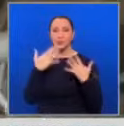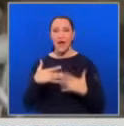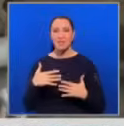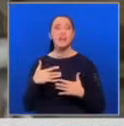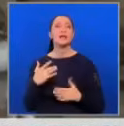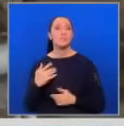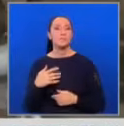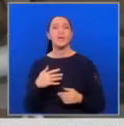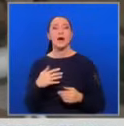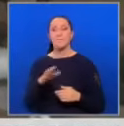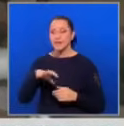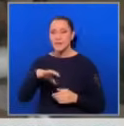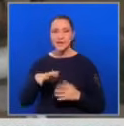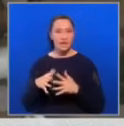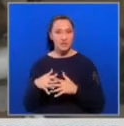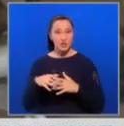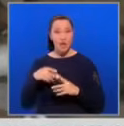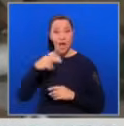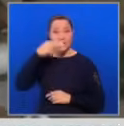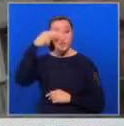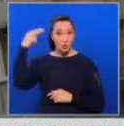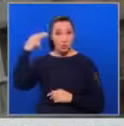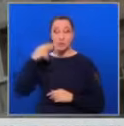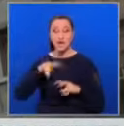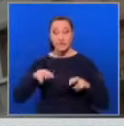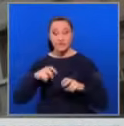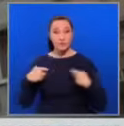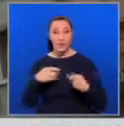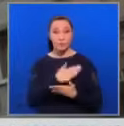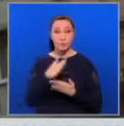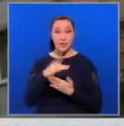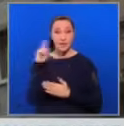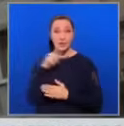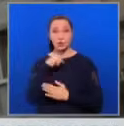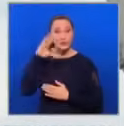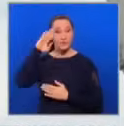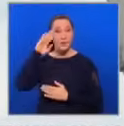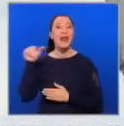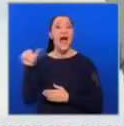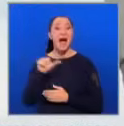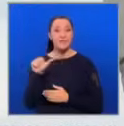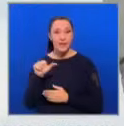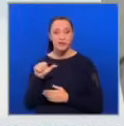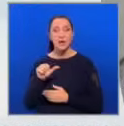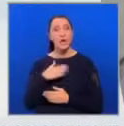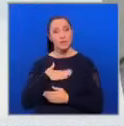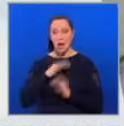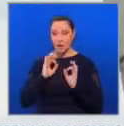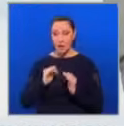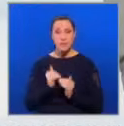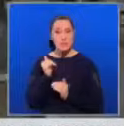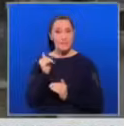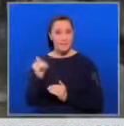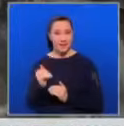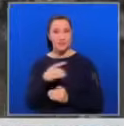базирания в съединените щати институт за изследване на войната през последните дни руските сили при авдеевка са постигнали реален напредък за